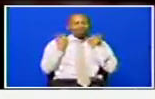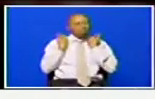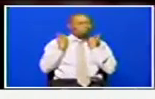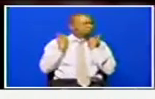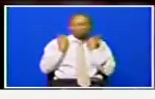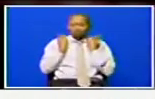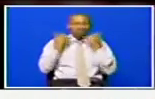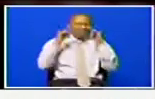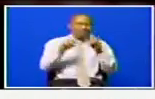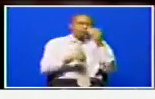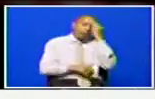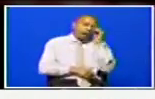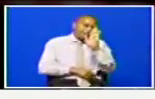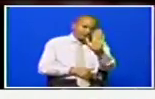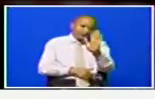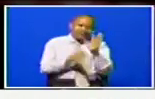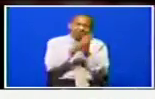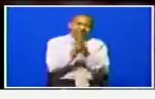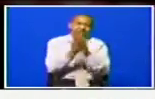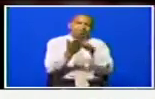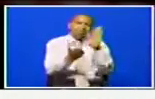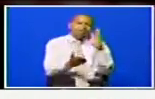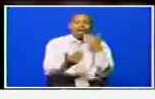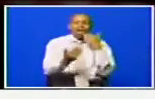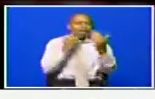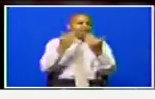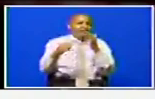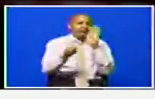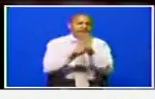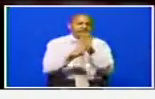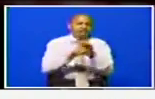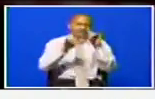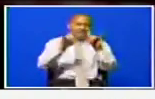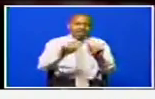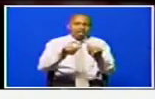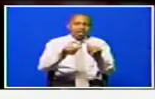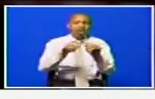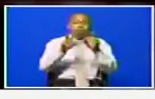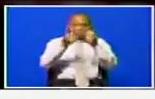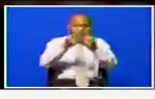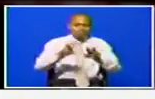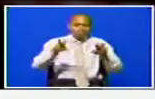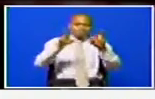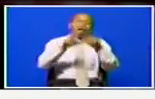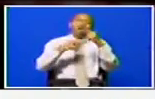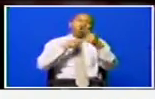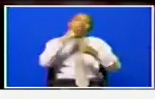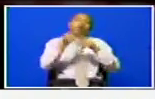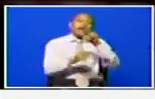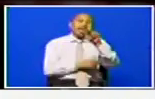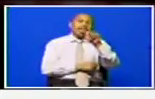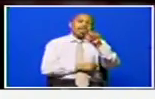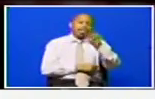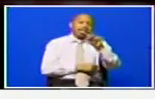wewe mtazamaji. Nasema asante sana kwa kuweza kuwa nasi kwa muda huo wote. Hadi sasa endelea kutazama KTN News, manake hapa